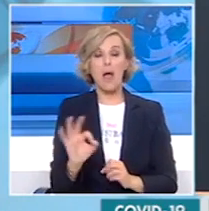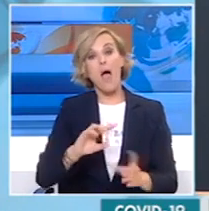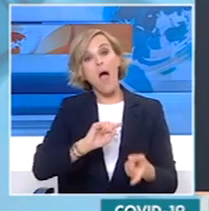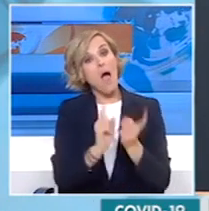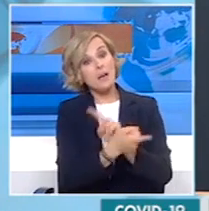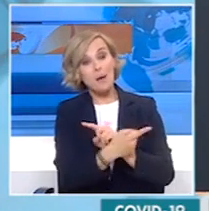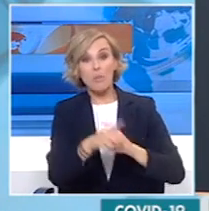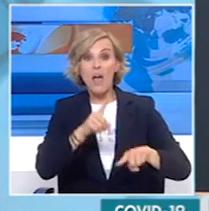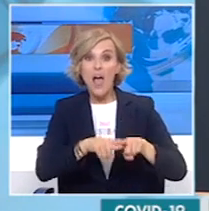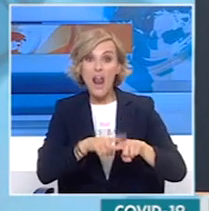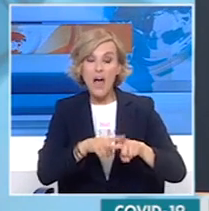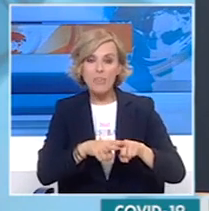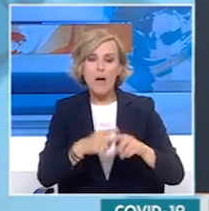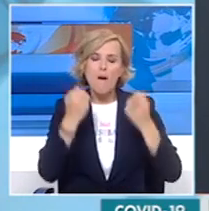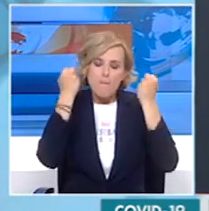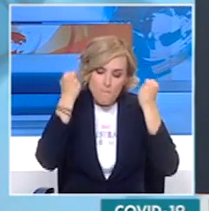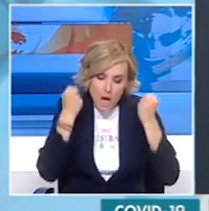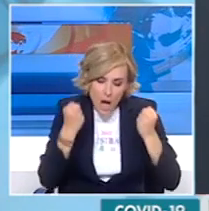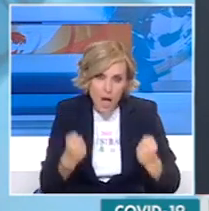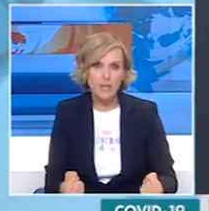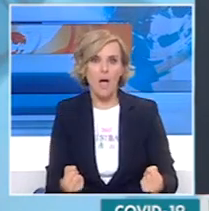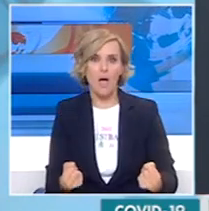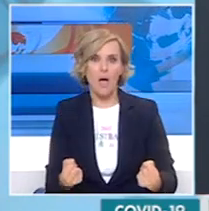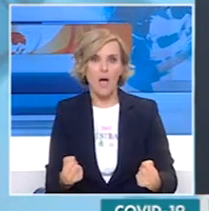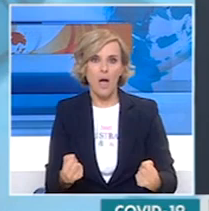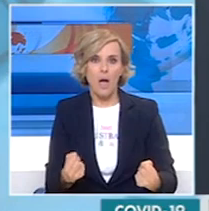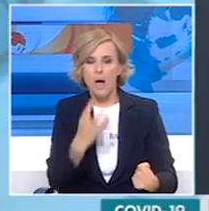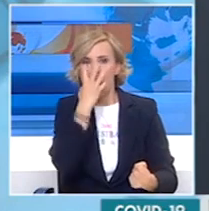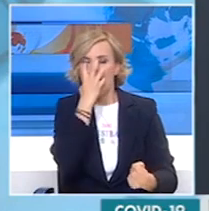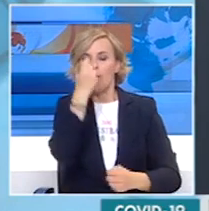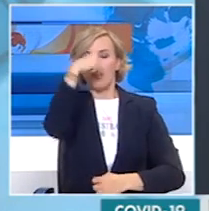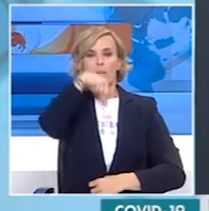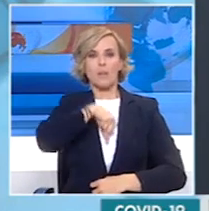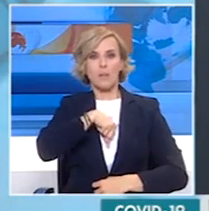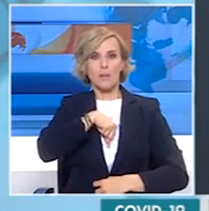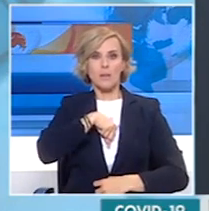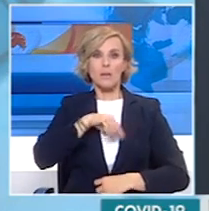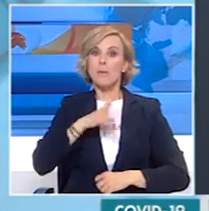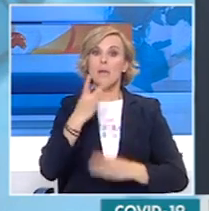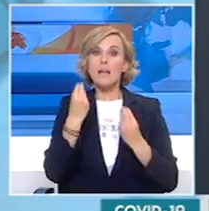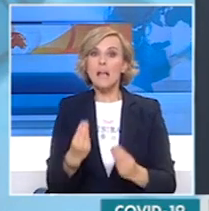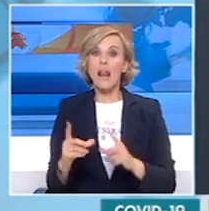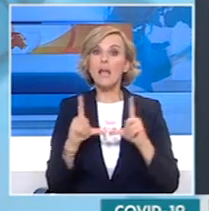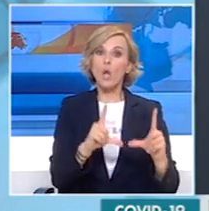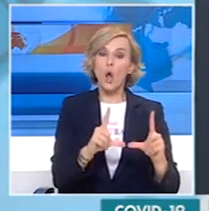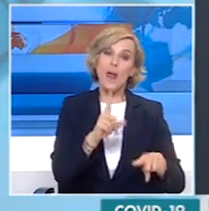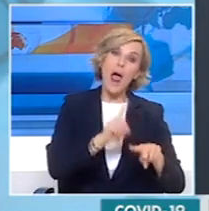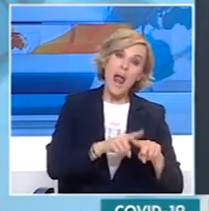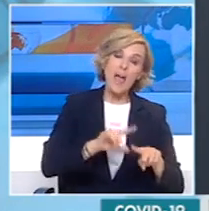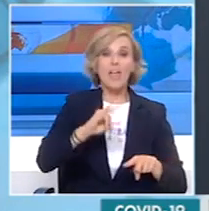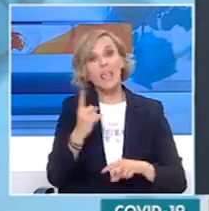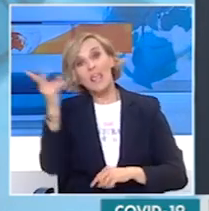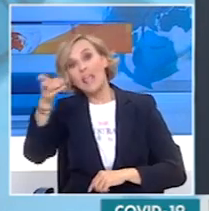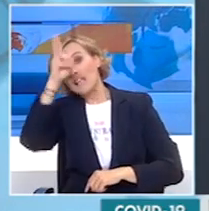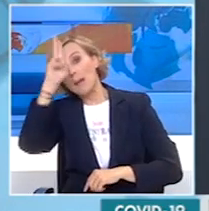αφορά σοβαρά νοσηλευόμενα άτομα τα οποία και διασωληνώνονται. Ποια είναι η καλύτερη εικόνα, η δικιά τους ή η δικιά μας? Αυτό όμως δεν αναιρεί